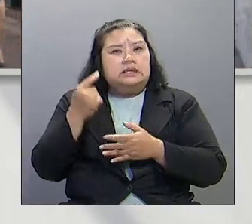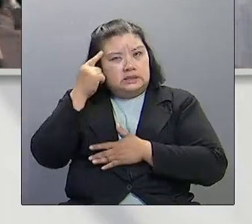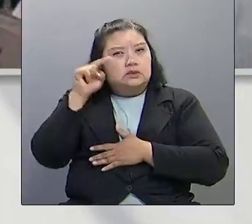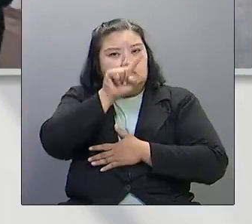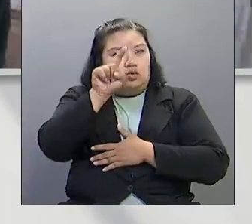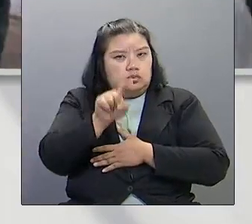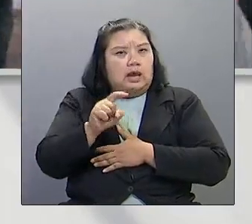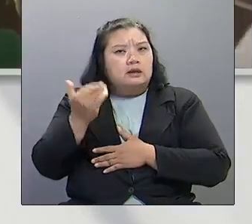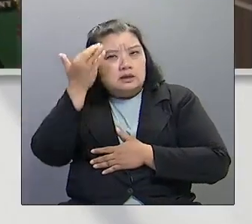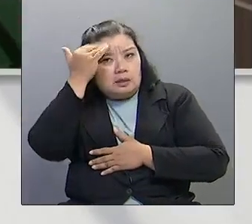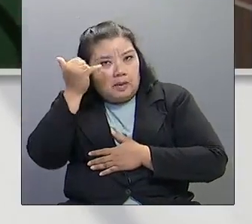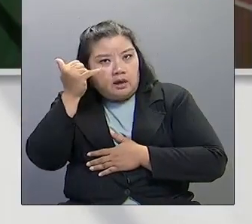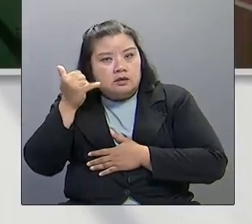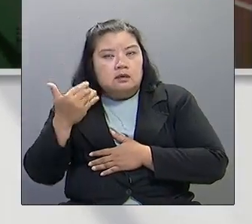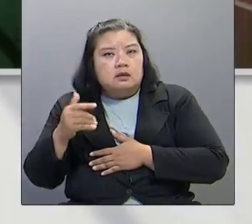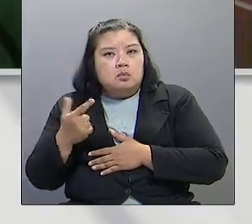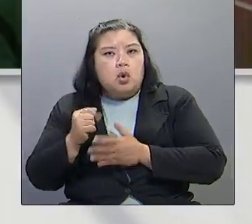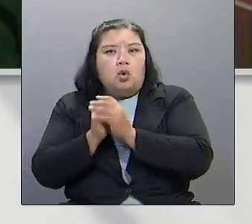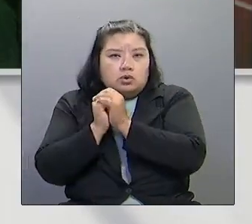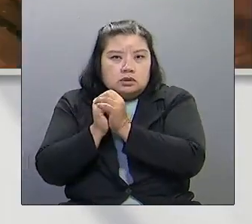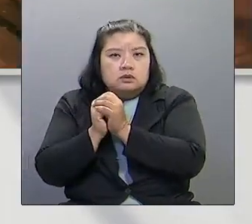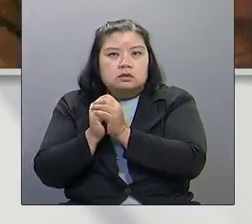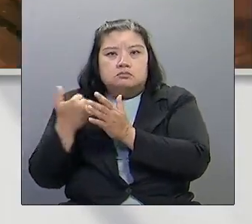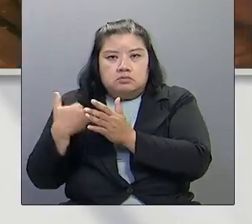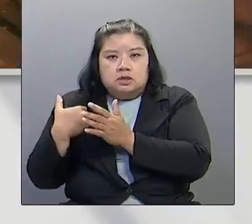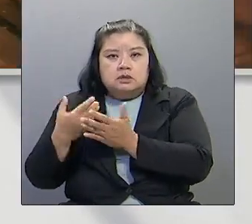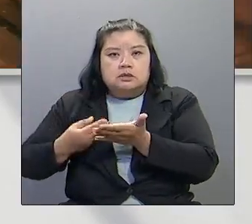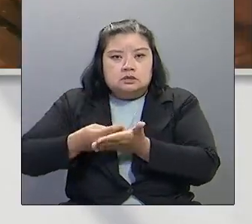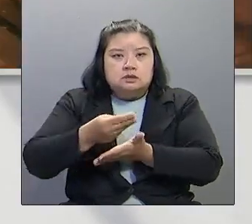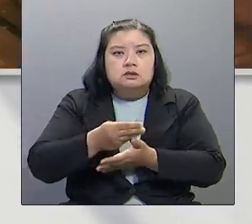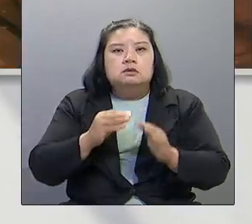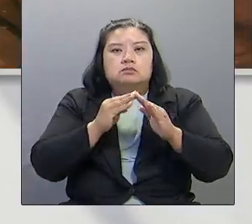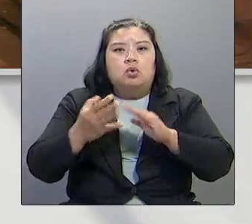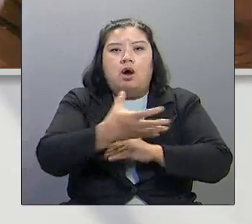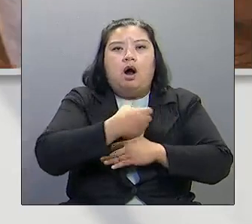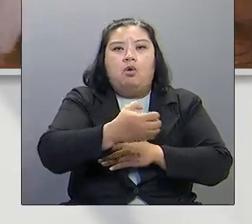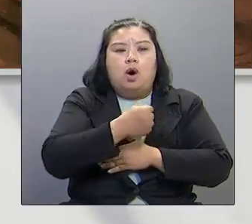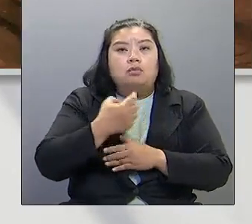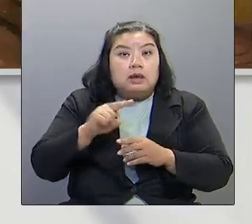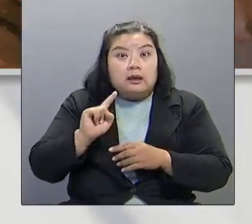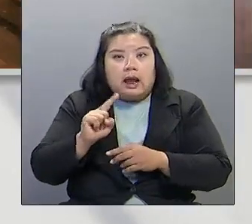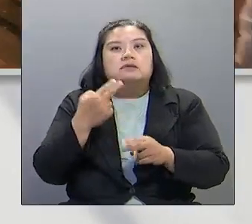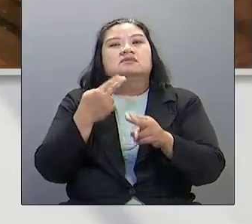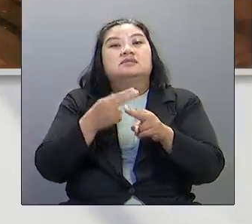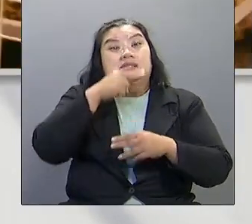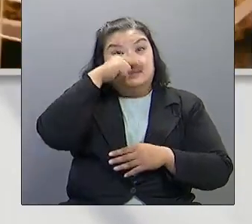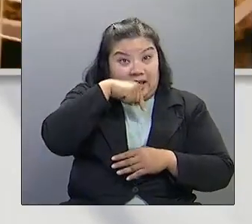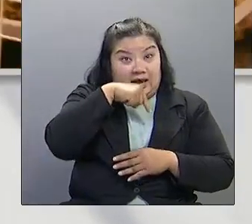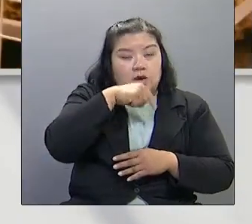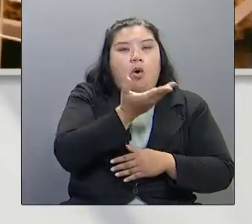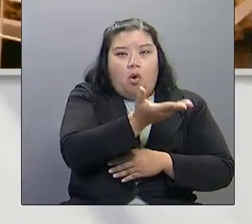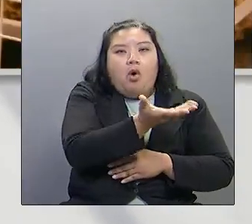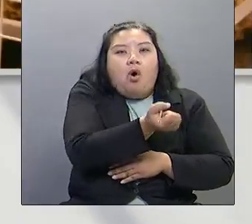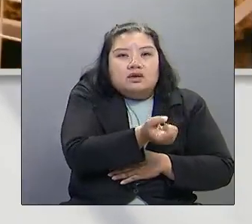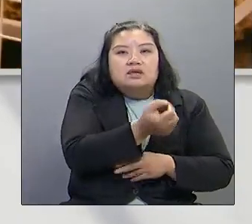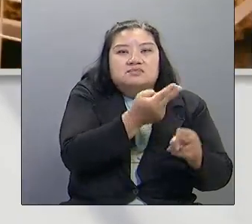าของบรรดาเจ้าของเงินตัวจริงที่เข้ามาทำธุรกิจโดยใช้ชื่อคนไทยเป็นโนมินีในการตั้งร้านแต่ตัวคน